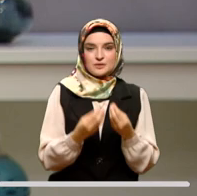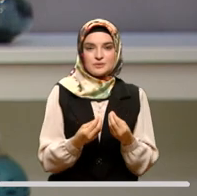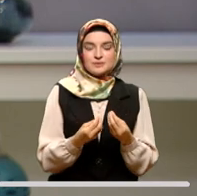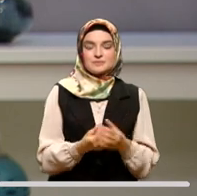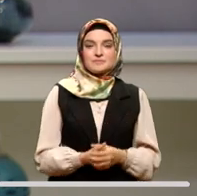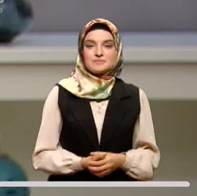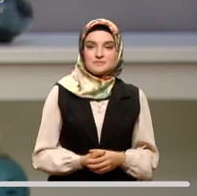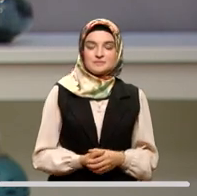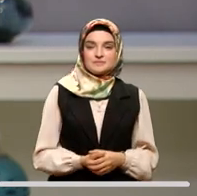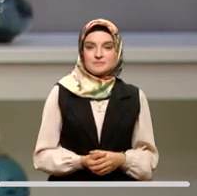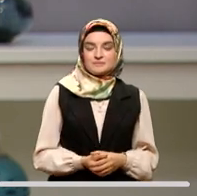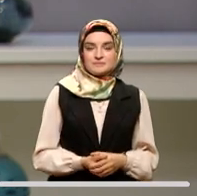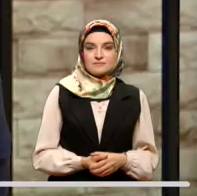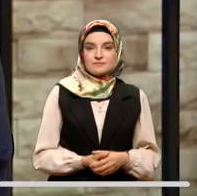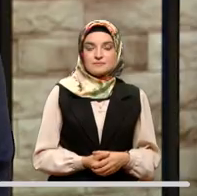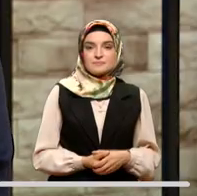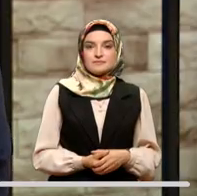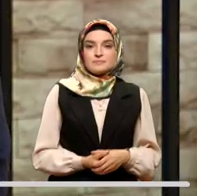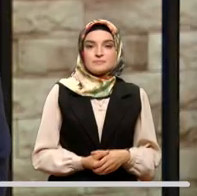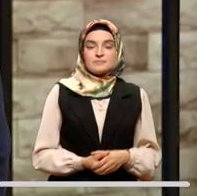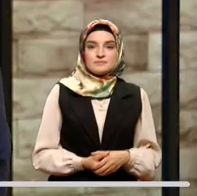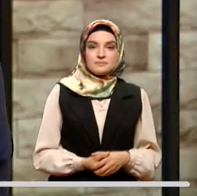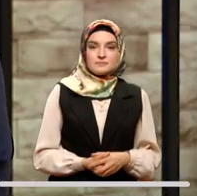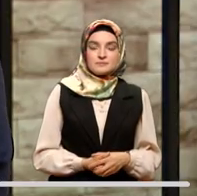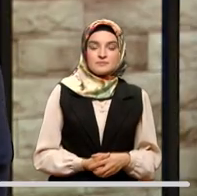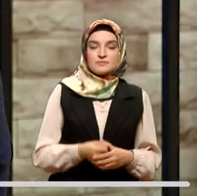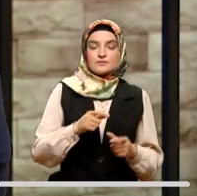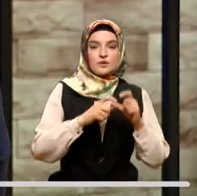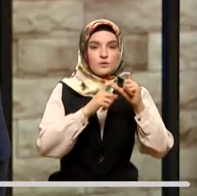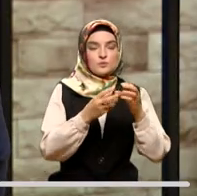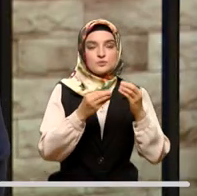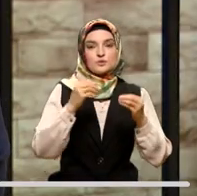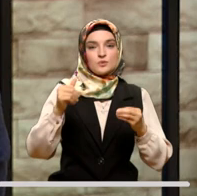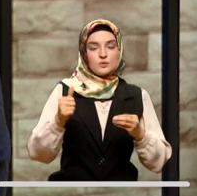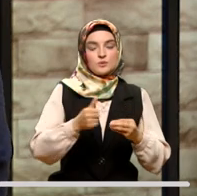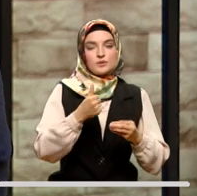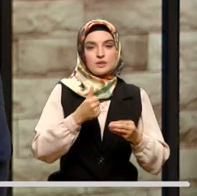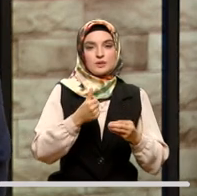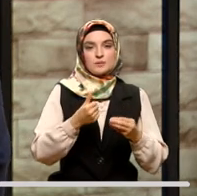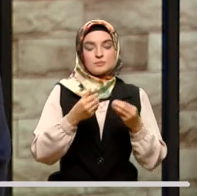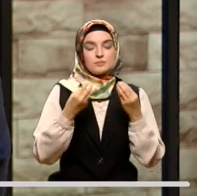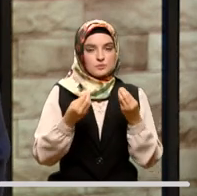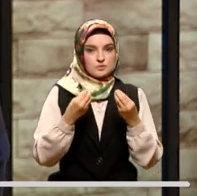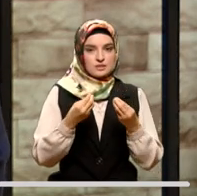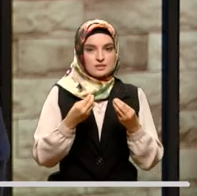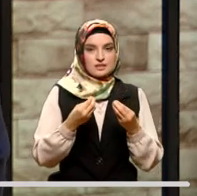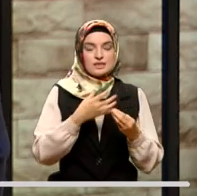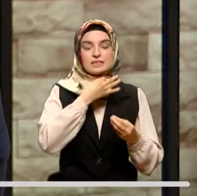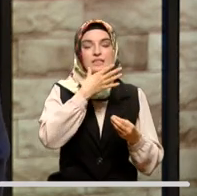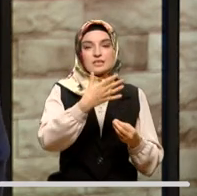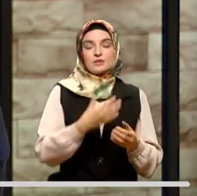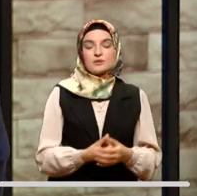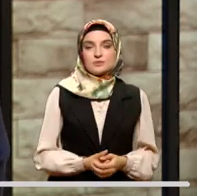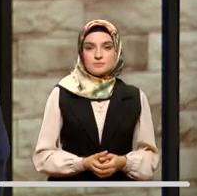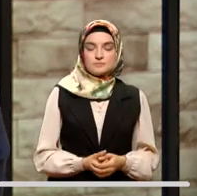bir imtiyazdır. Evet. Şimdi sorunuz çok önemli, çok da güzel. Teşekkür ediyorum sorduğunuz için.